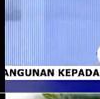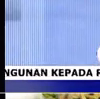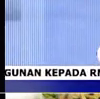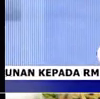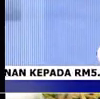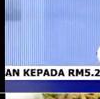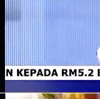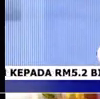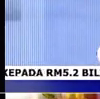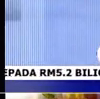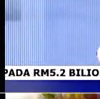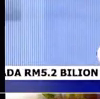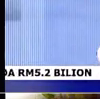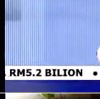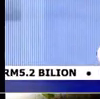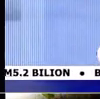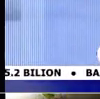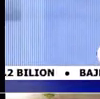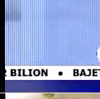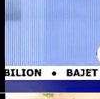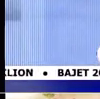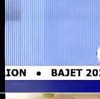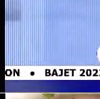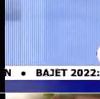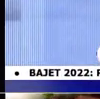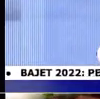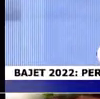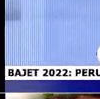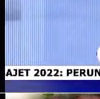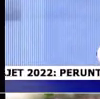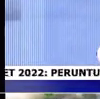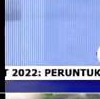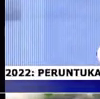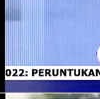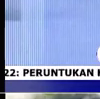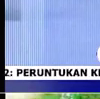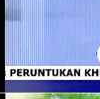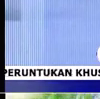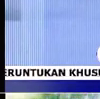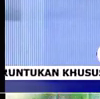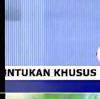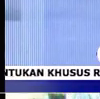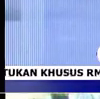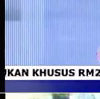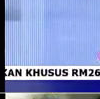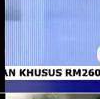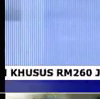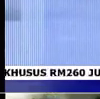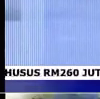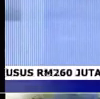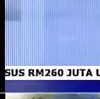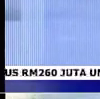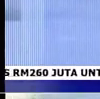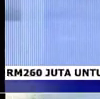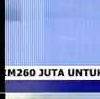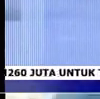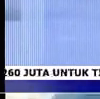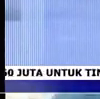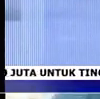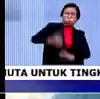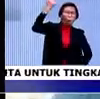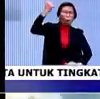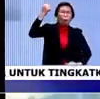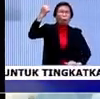9.6 bilion lebih daripada peruntukan untuk tahun lepas. Yeah. Jadi setelah kita mendengar apa yang telah dibentangkan sebentar